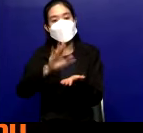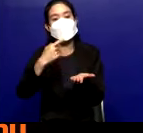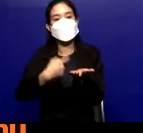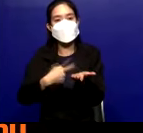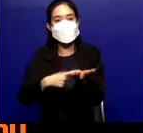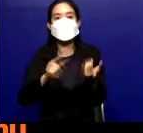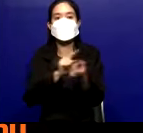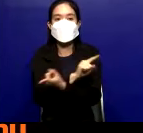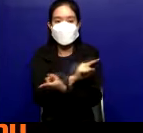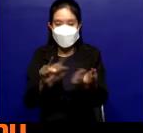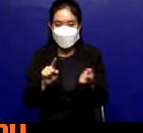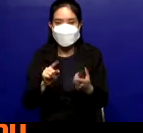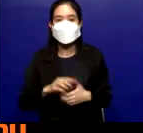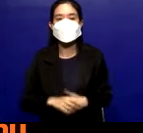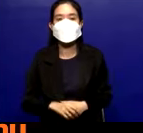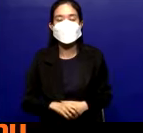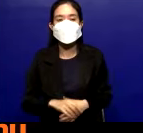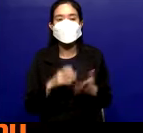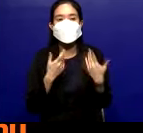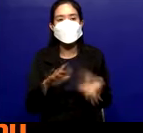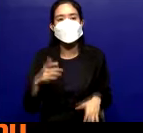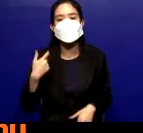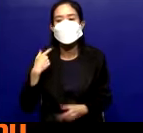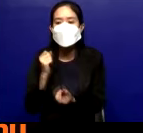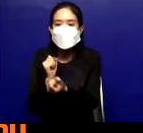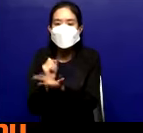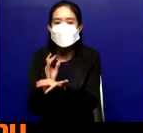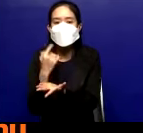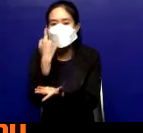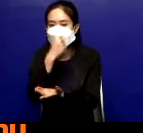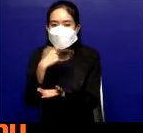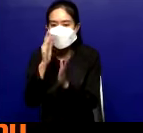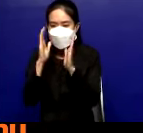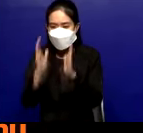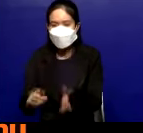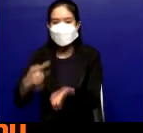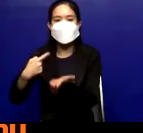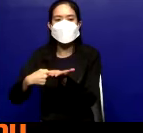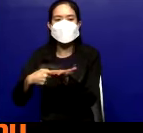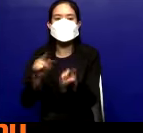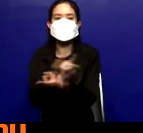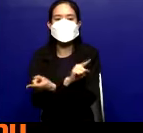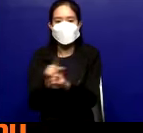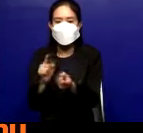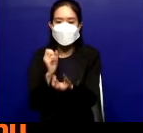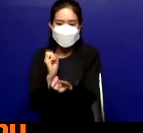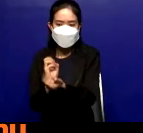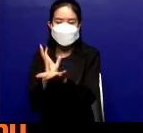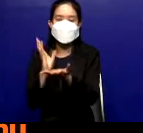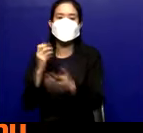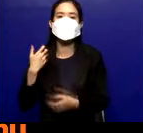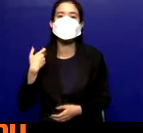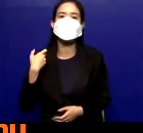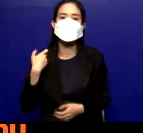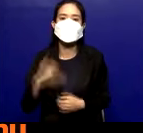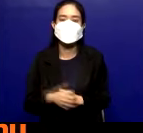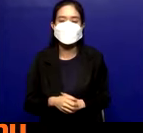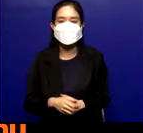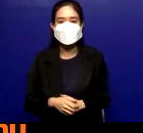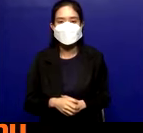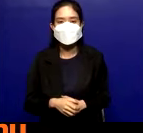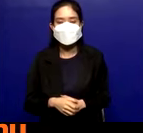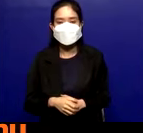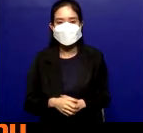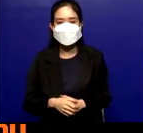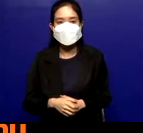บนี้เนี่ยคนที่เสียประโยชน์คือใครคือผู้ประกันตนท่านกำลังทำให้ผลประโยชน์ในอนาคตของผู้ประกันต